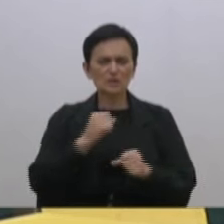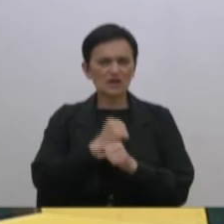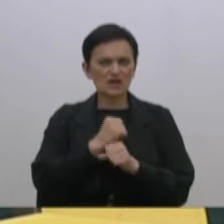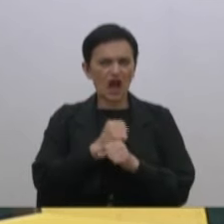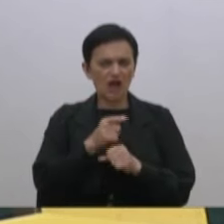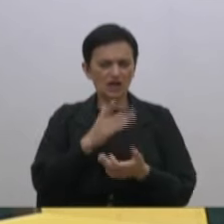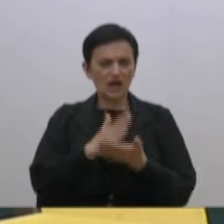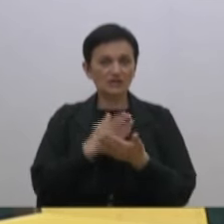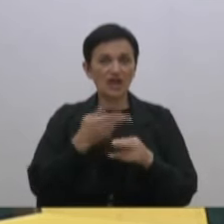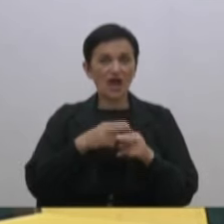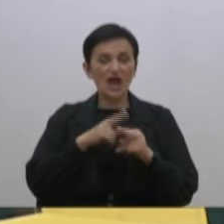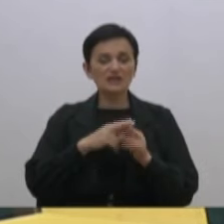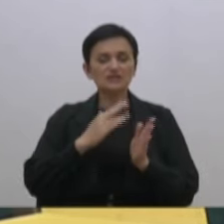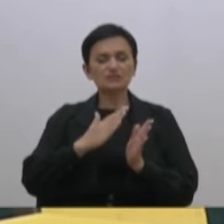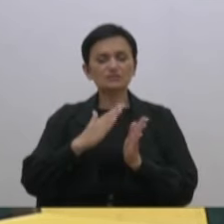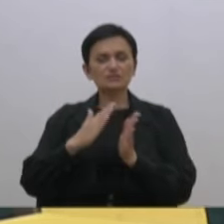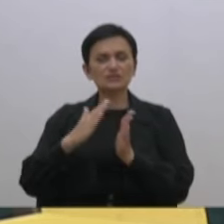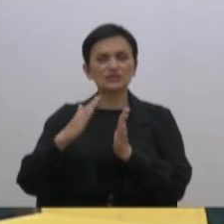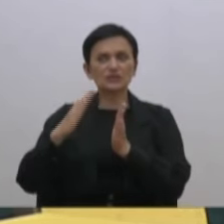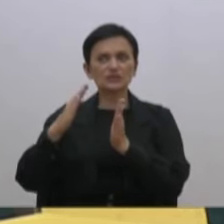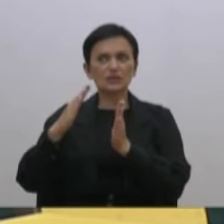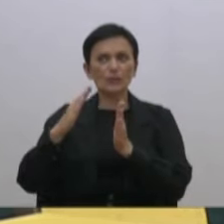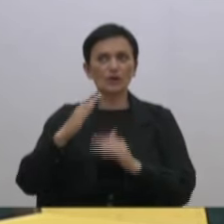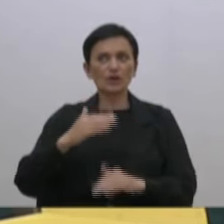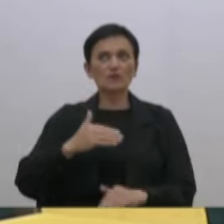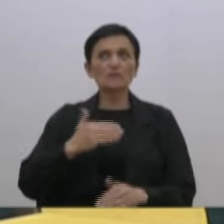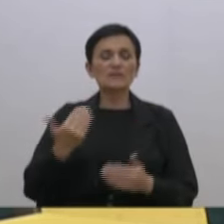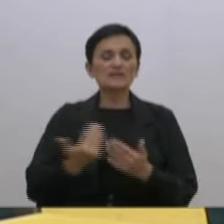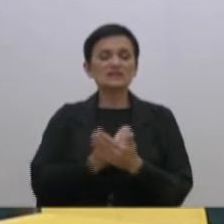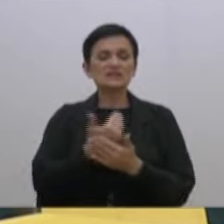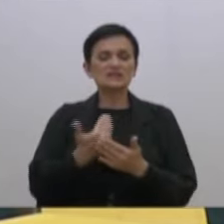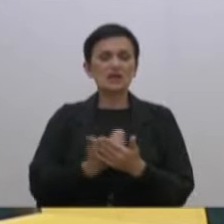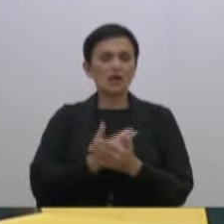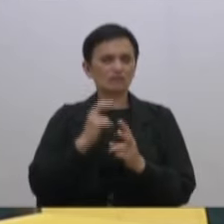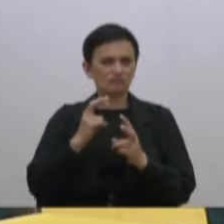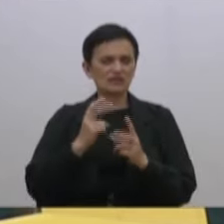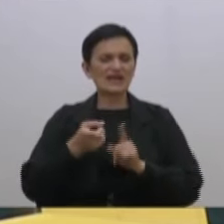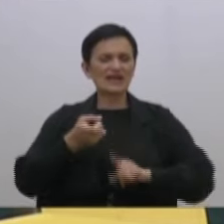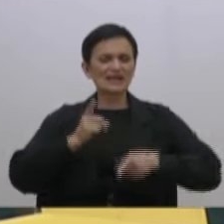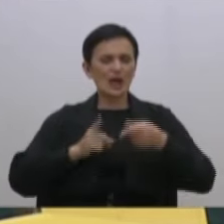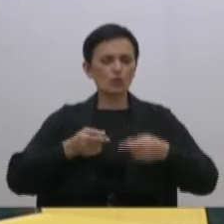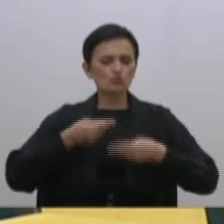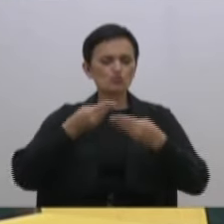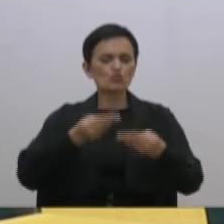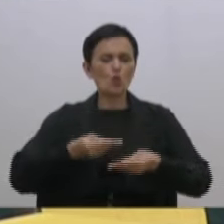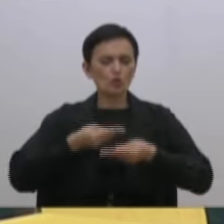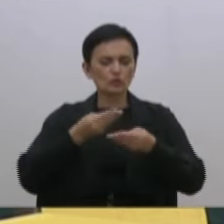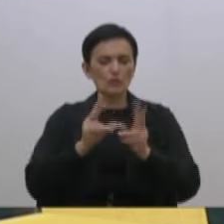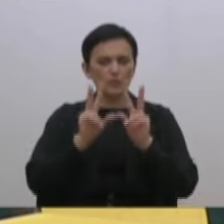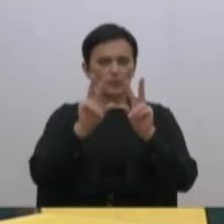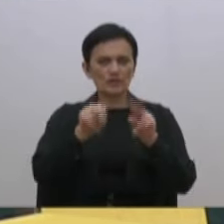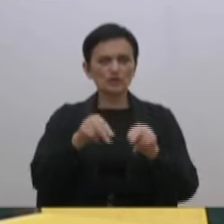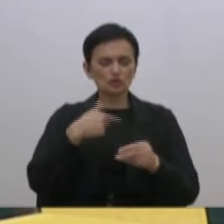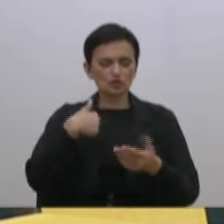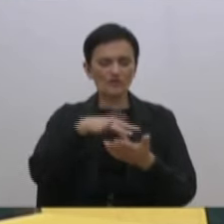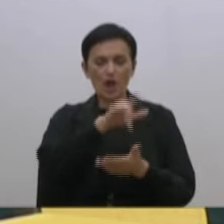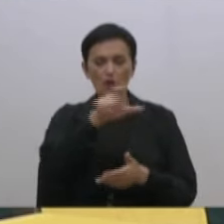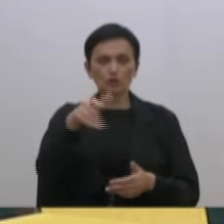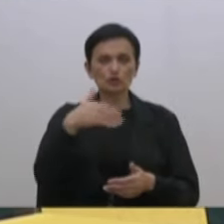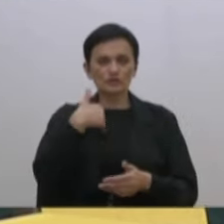და ეს დინამიკა კიდე რამდენი სიახლის მოტანას, ასე ვთქვათ, რეალურად პირდება ჩვენს მოქალაქეებს და